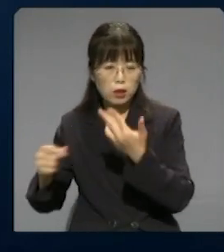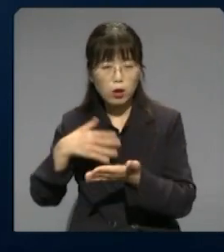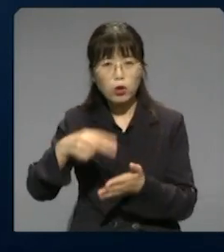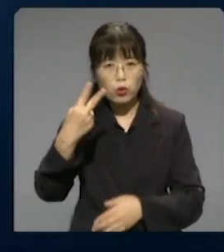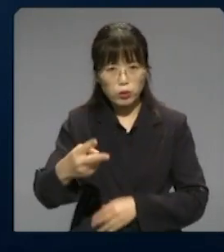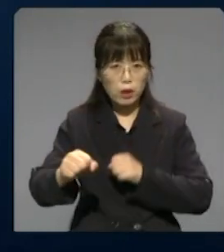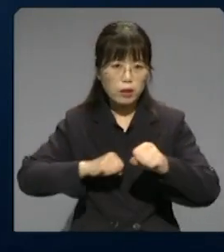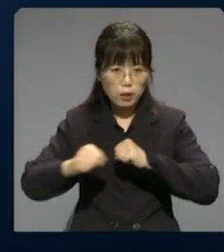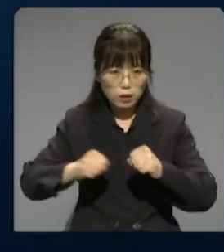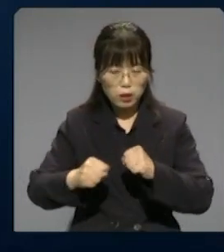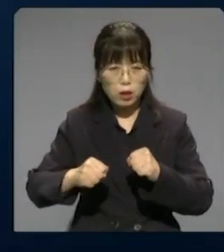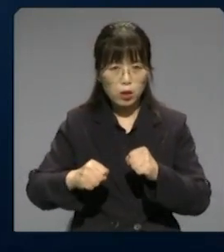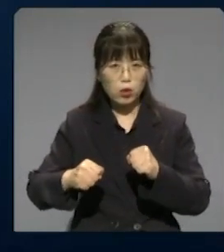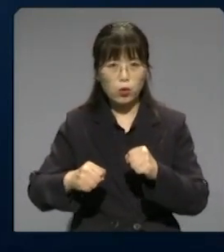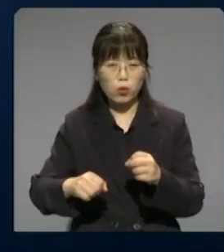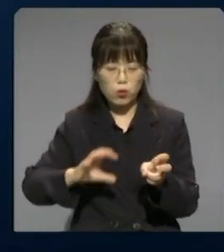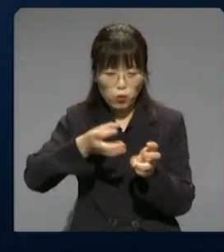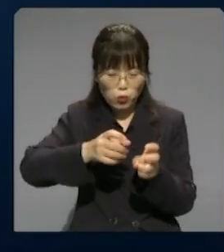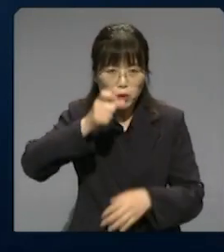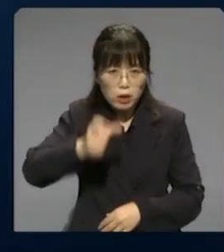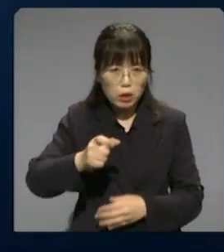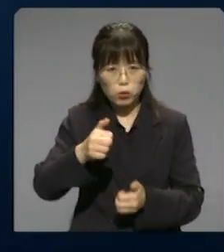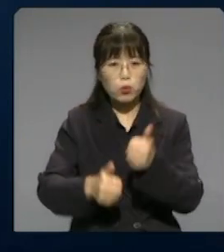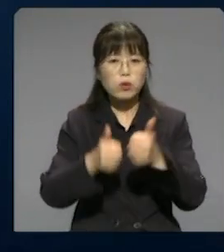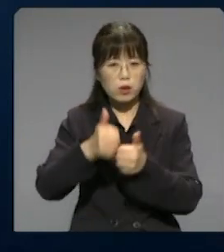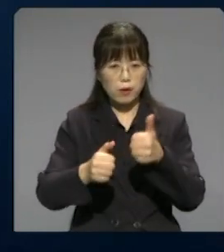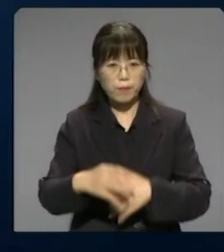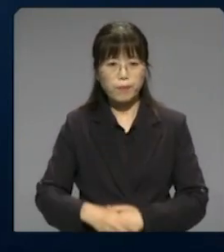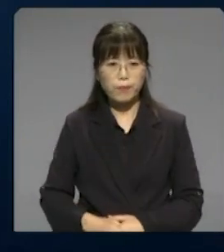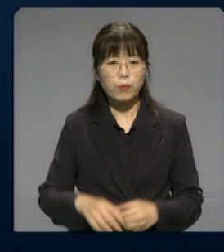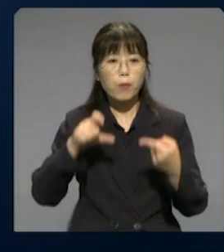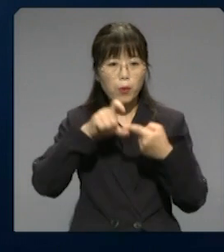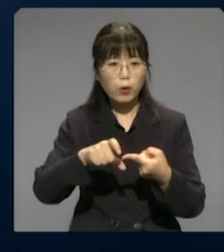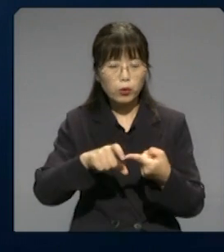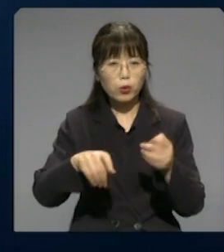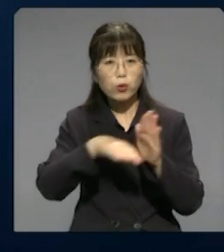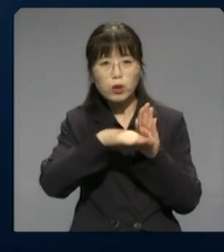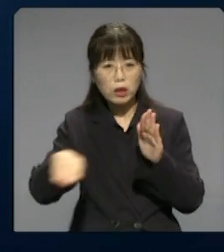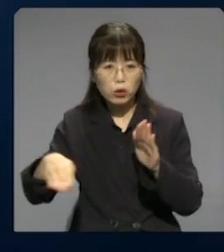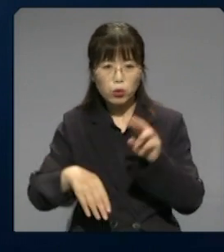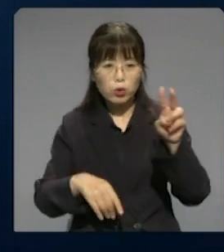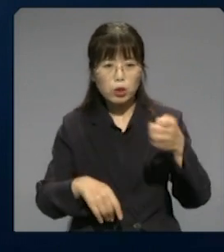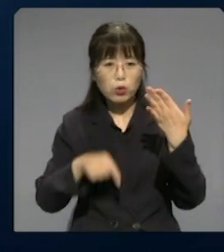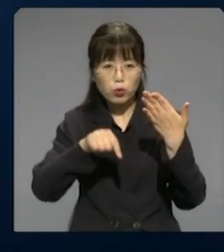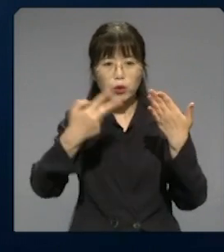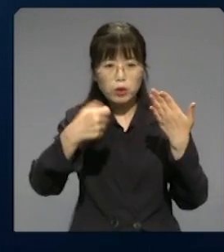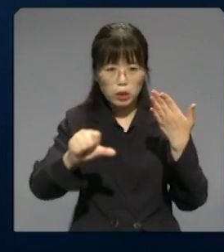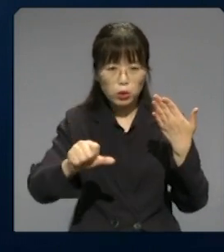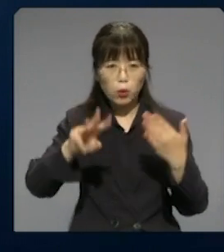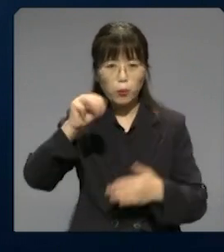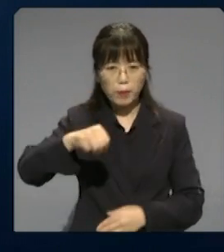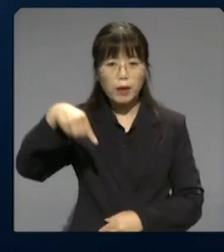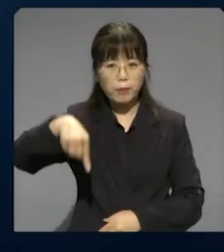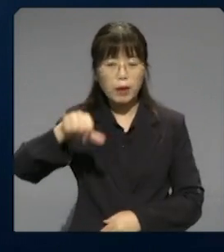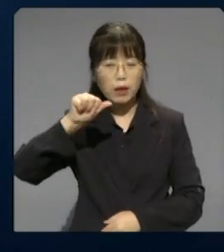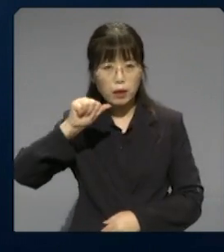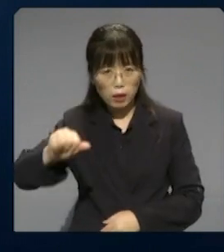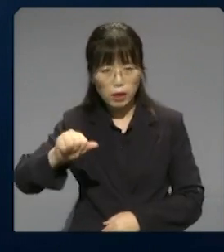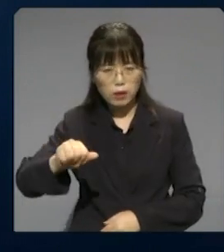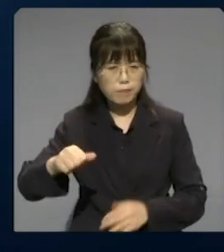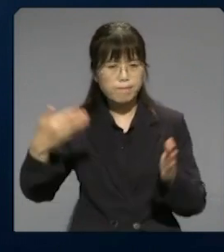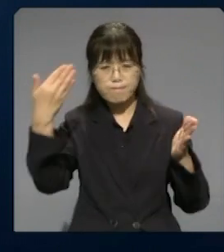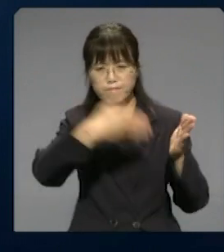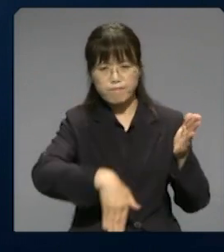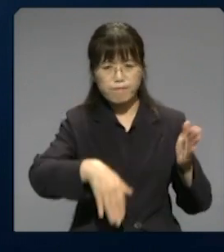차례 실시된 콘크리트 강도 시험. 평균 기준치인 29.75 메가파스칼에 크게